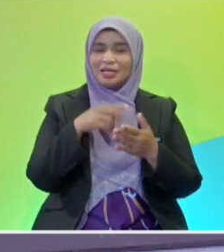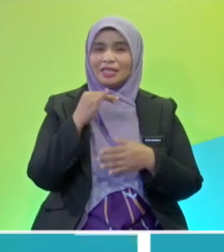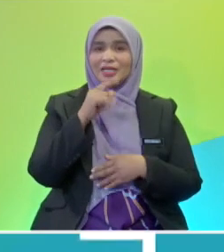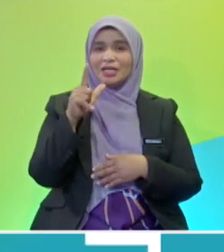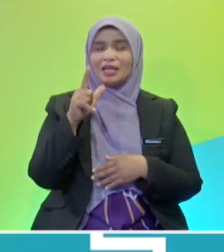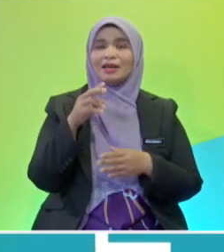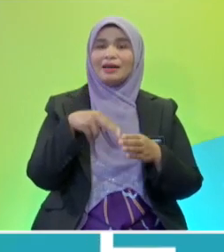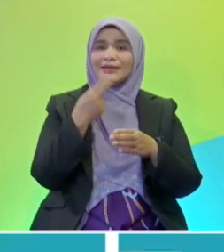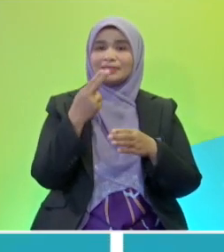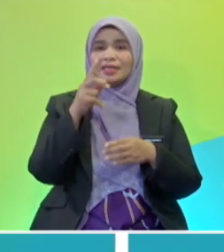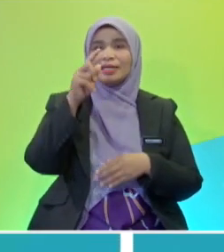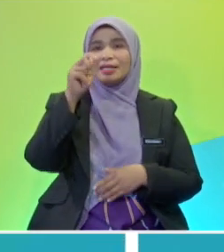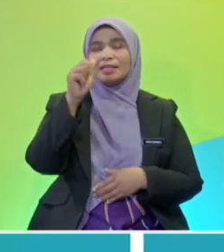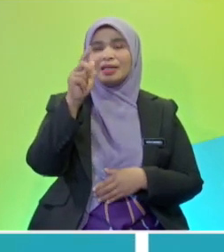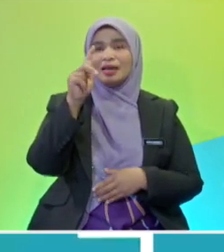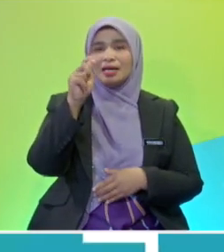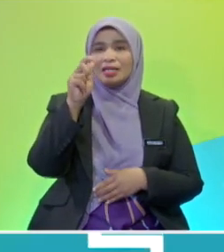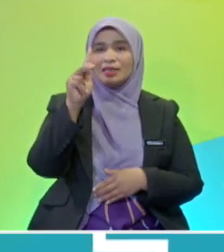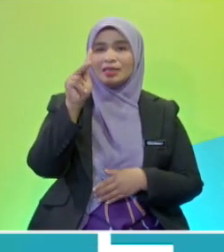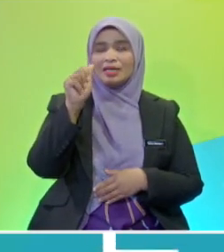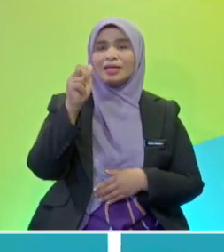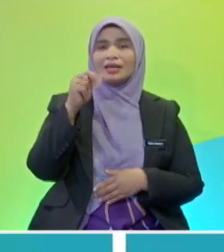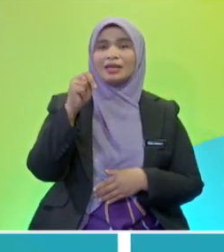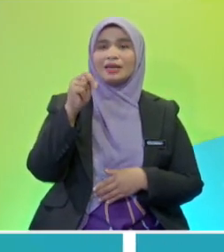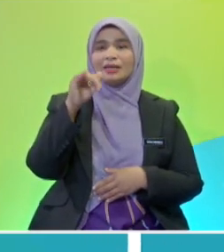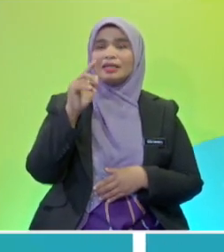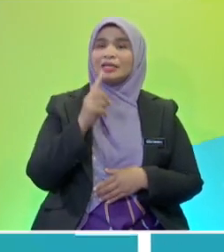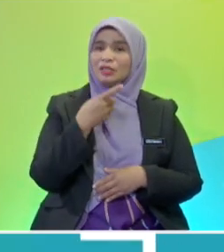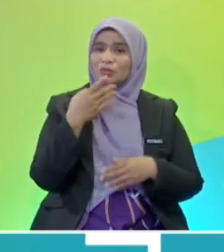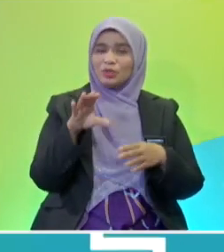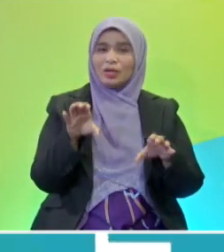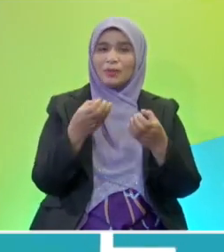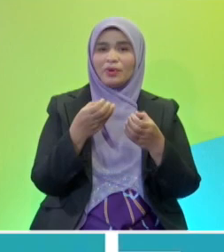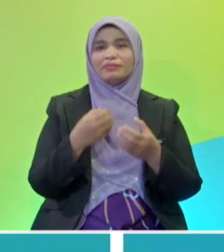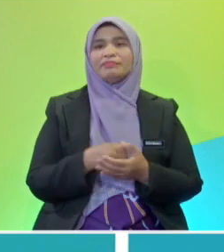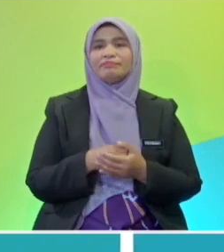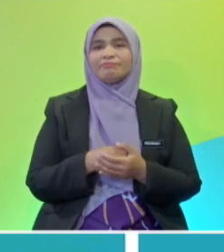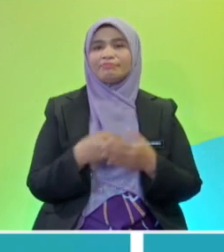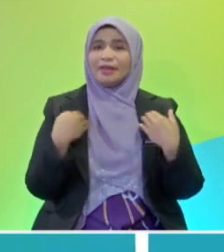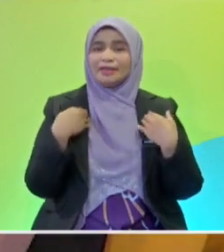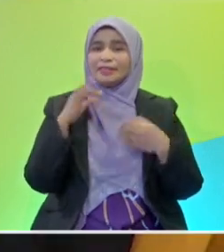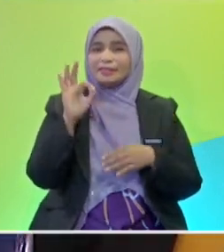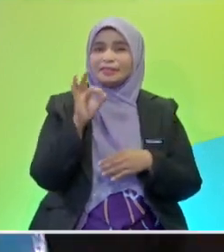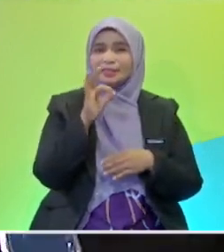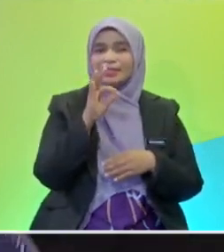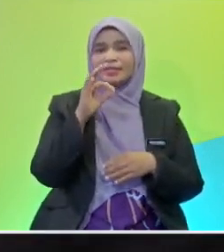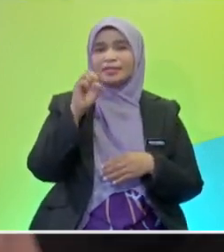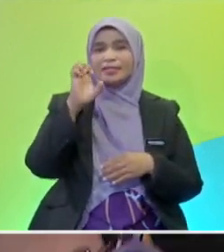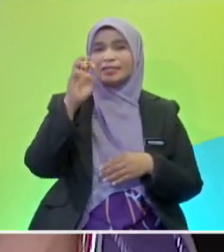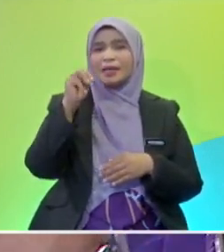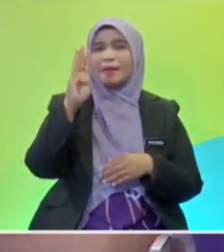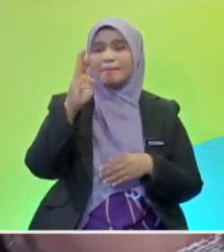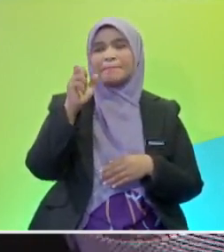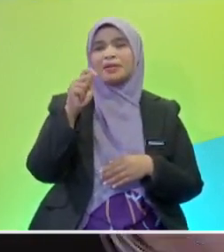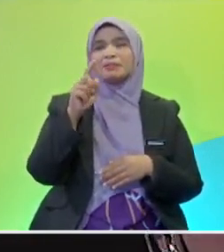telah buat okey lastnya kita akan buat yang jahitan sembat tadi okey Kalau boleh lihat kat sini ada jahitan sembat okey ah macam biasa Dia kena tengok pada lakaran